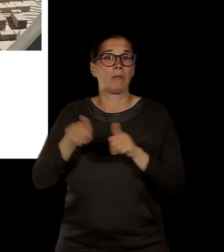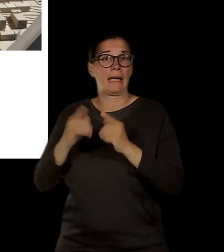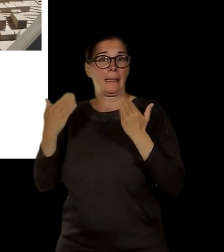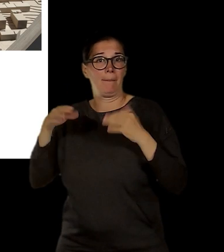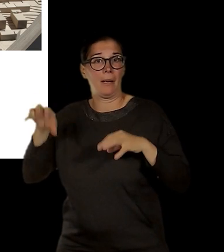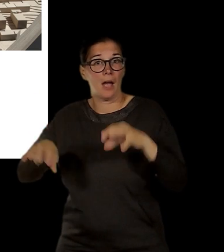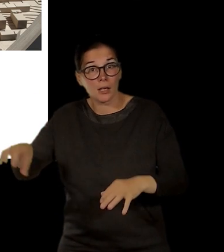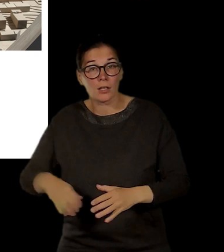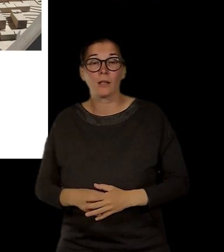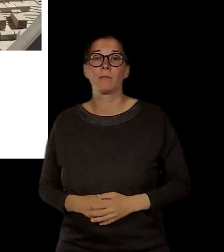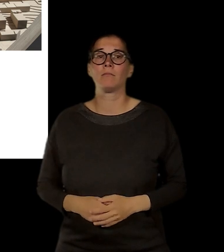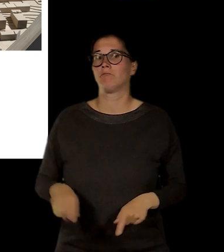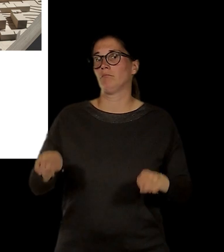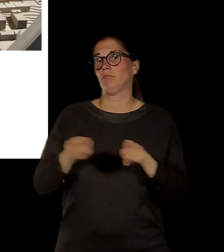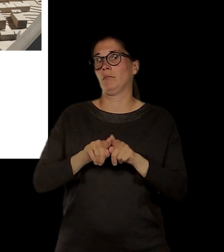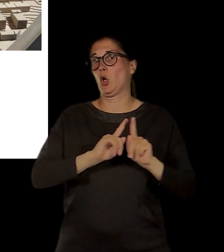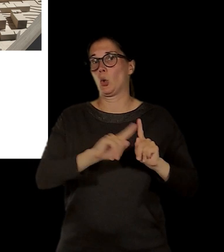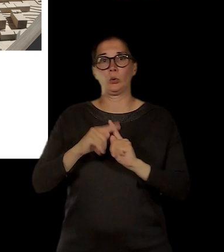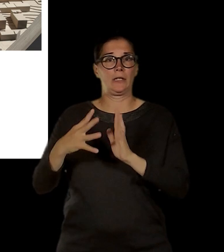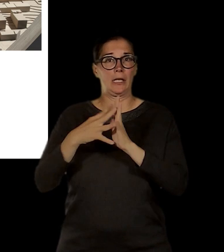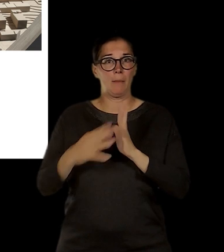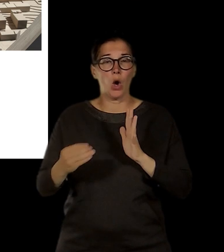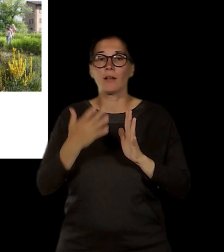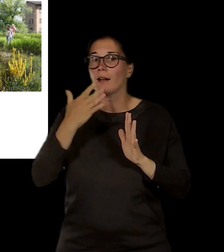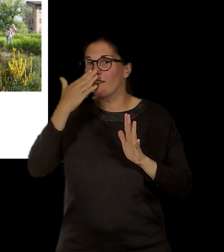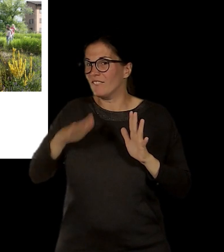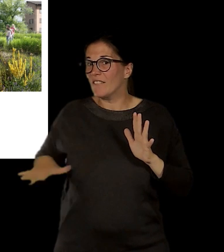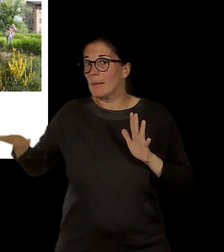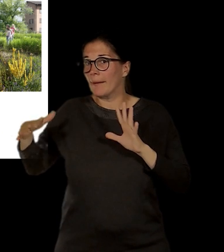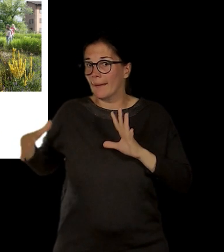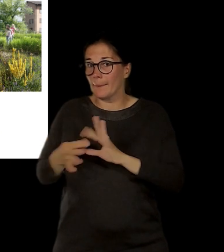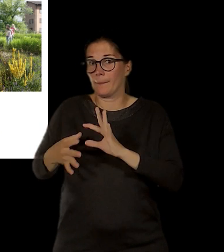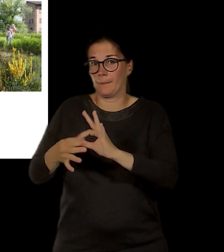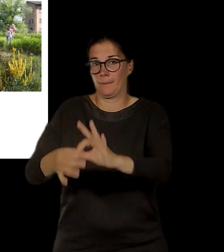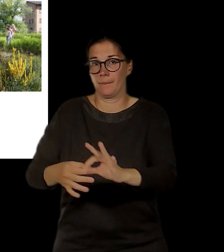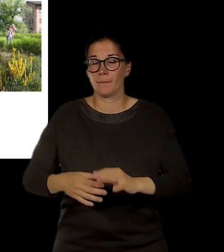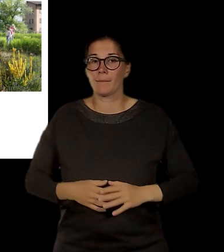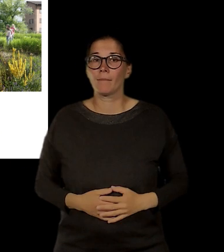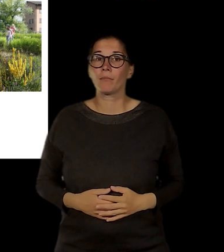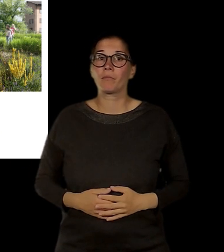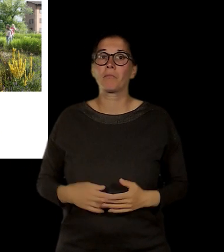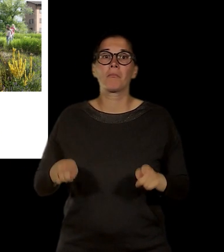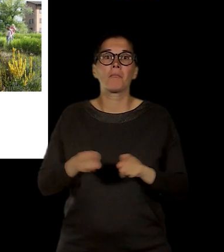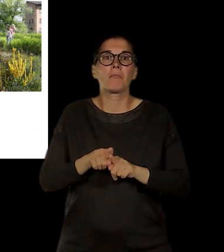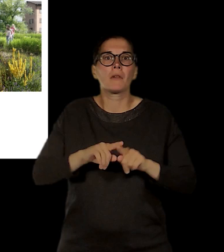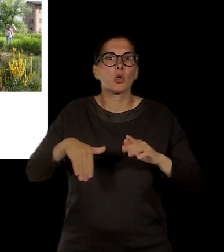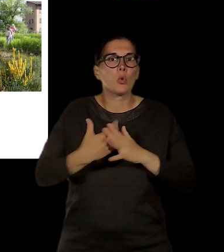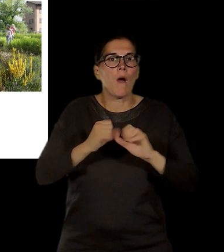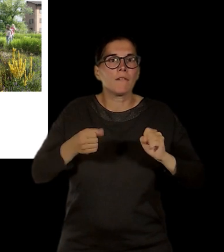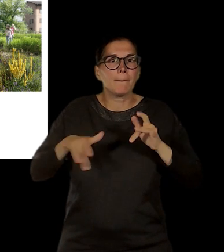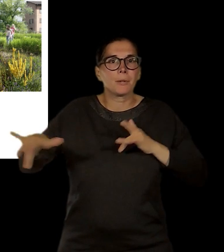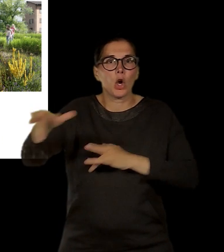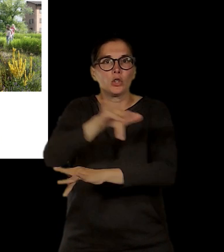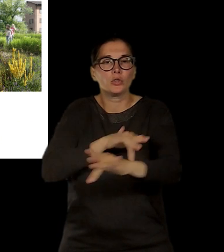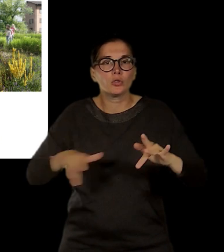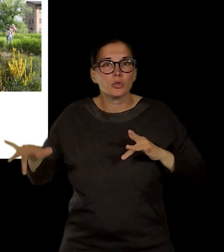V modelech, jaké jsou návaznosti na okolí, jak to může být integrováno, jaké prostory tam vzniknou mezi